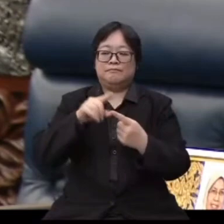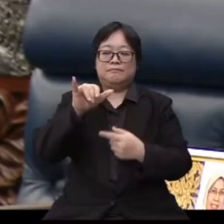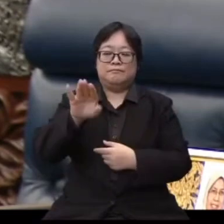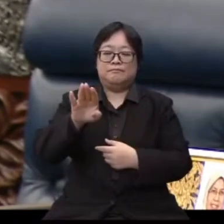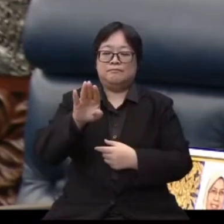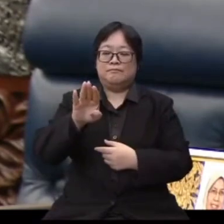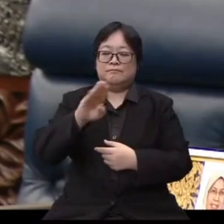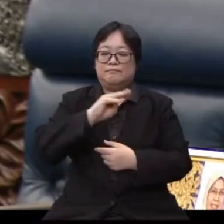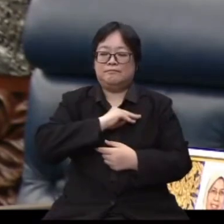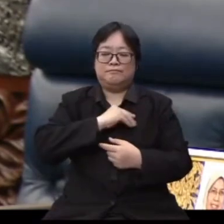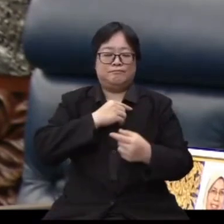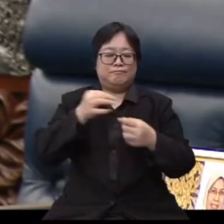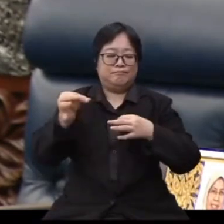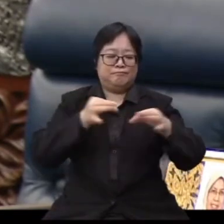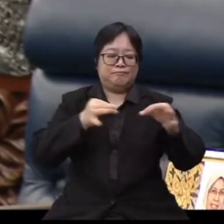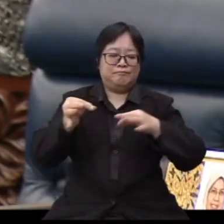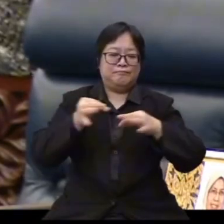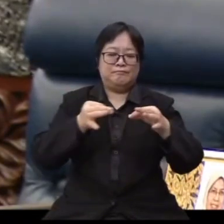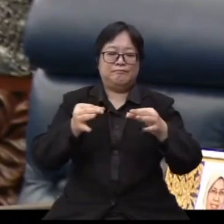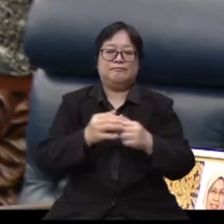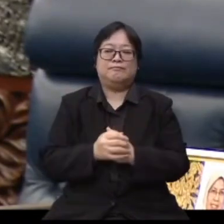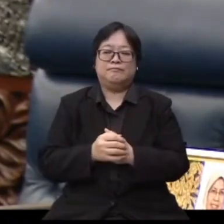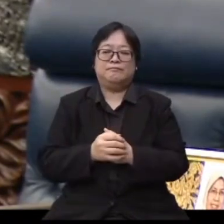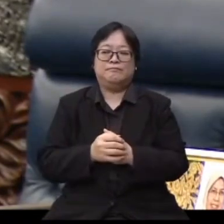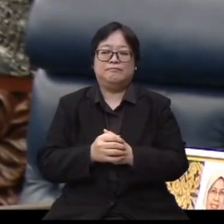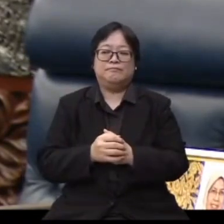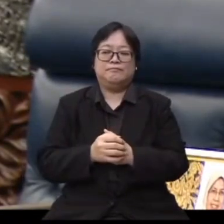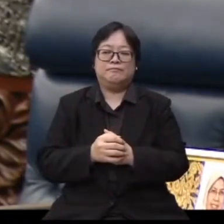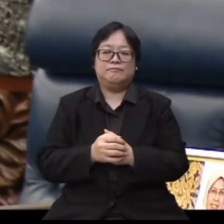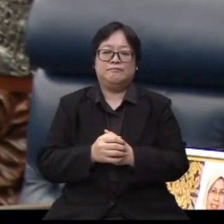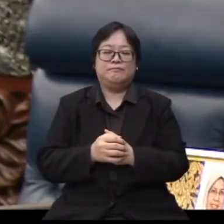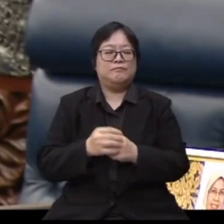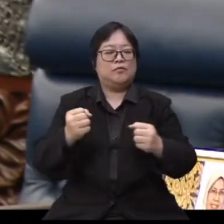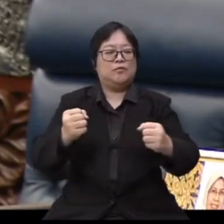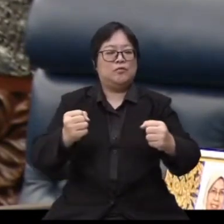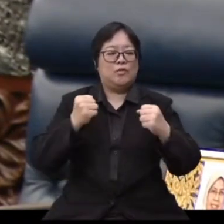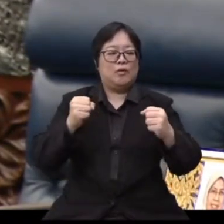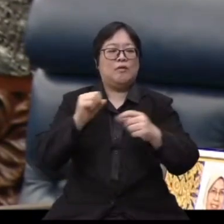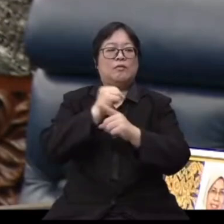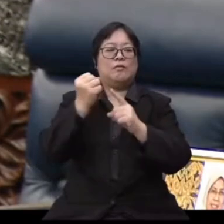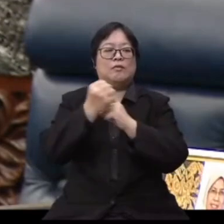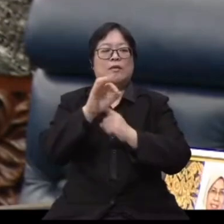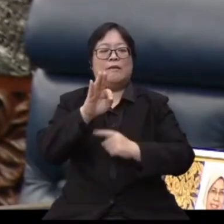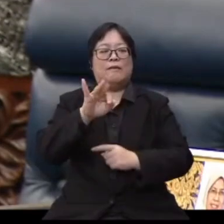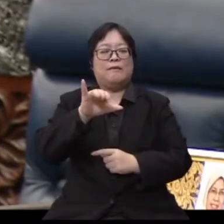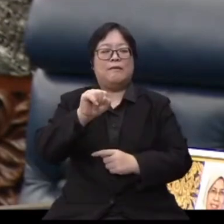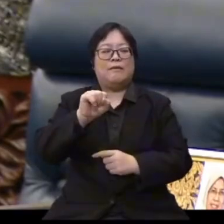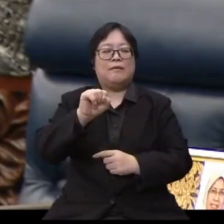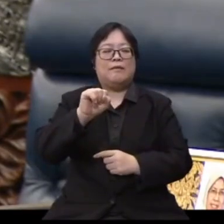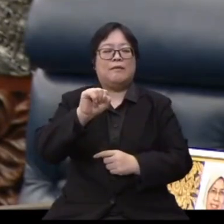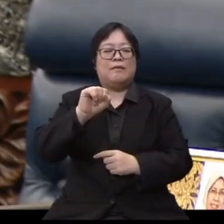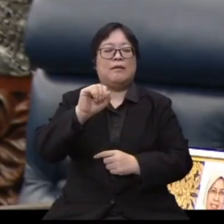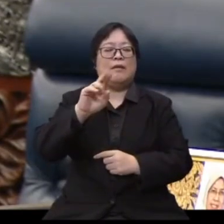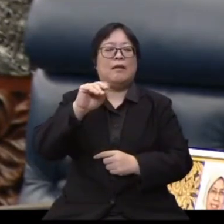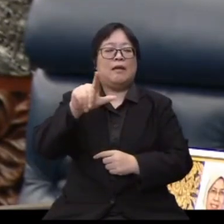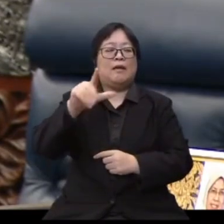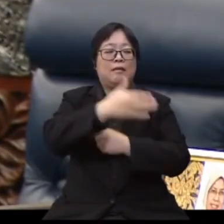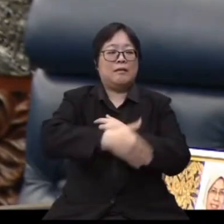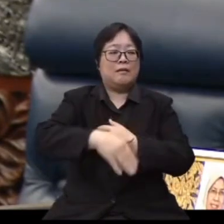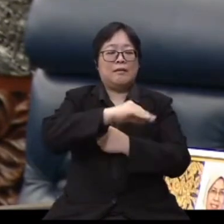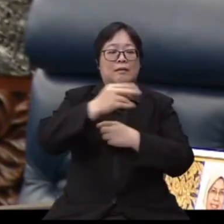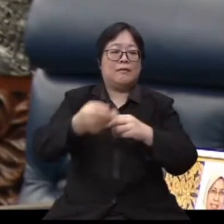apabila Yang Berhormat Menteri ada mengatakan mengenai pengukuhan kedudukan fiskal negara dan juga